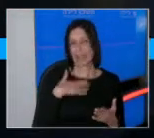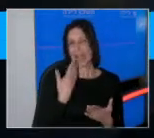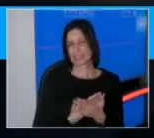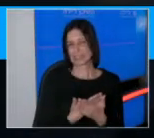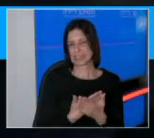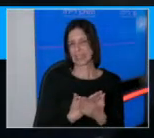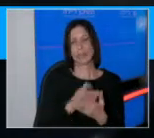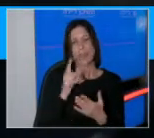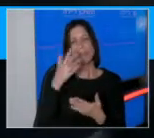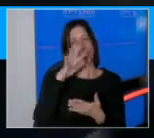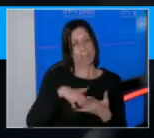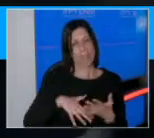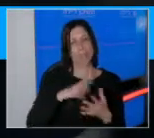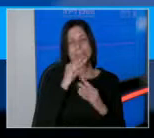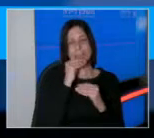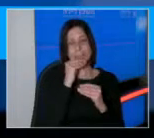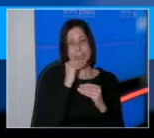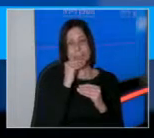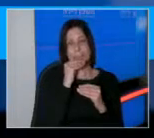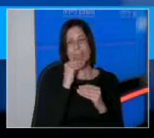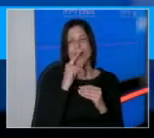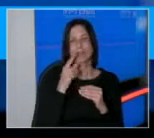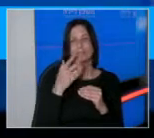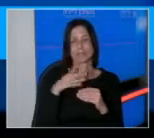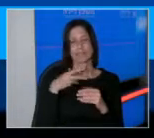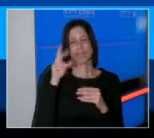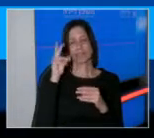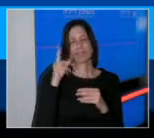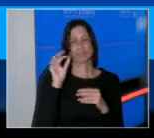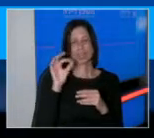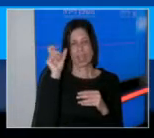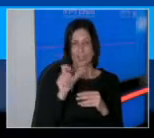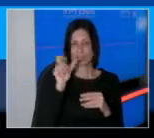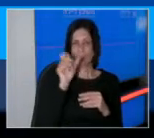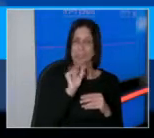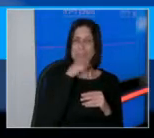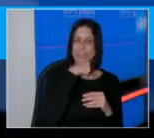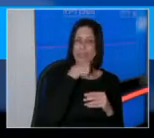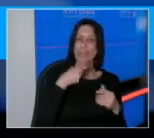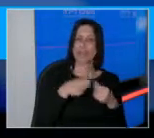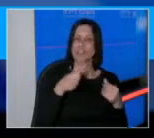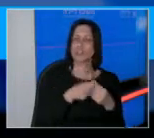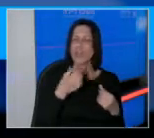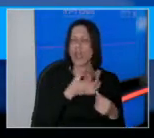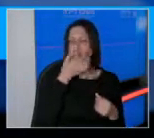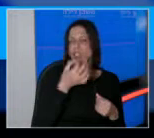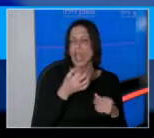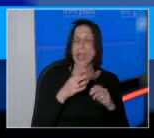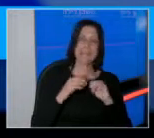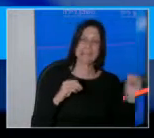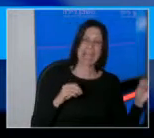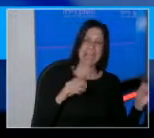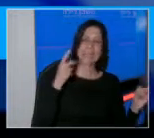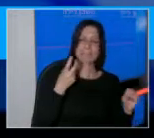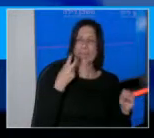תזה. המאמר עצמו מדבר בעצם על ההתקרנפות של ההיסטוריונים החדשים ואנשי מדעי החברה, בכל הנוגע לשאלה המזרחית. בעוד